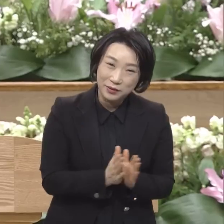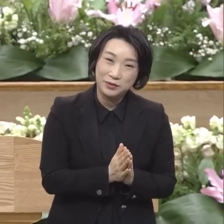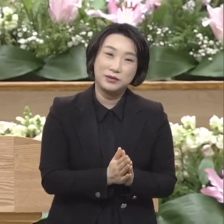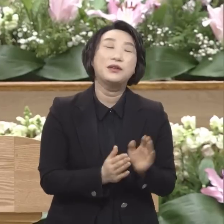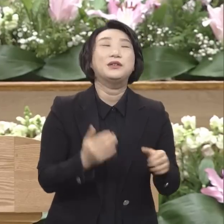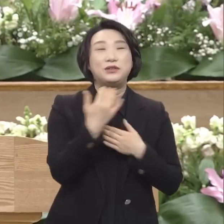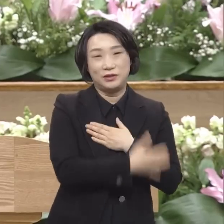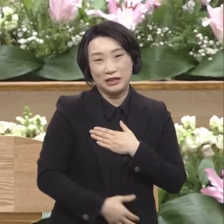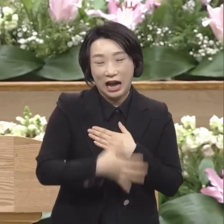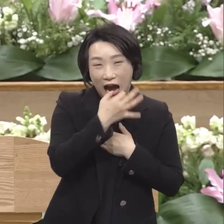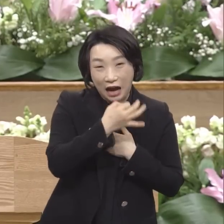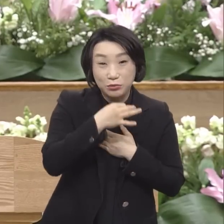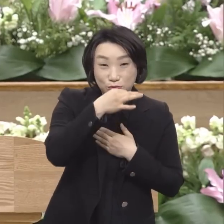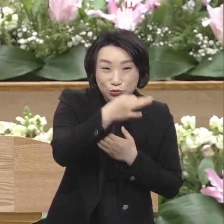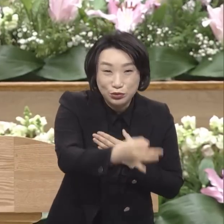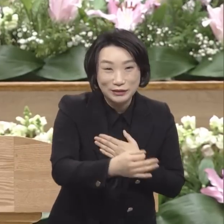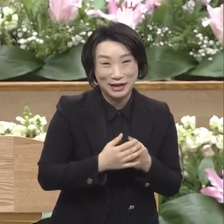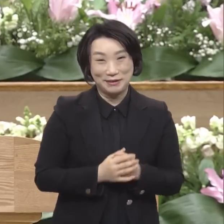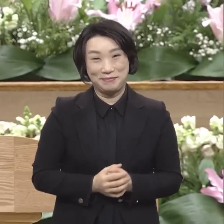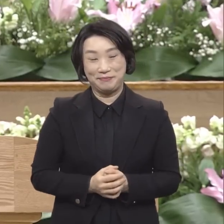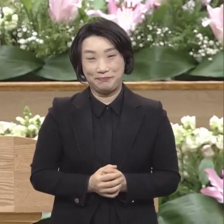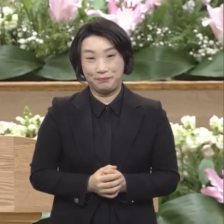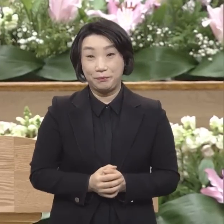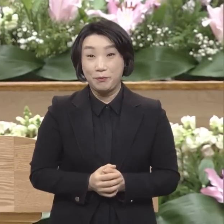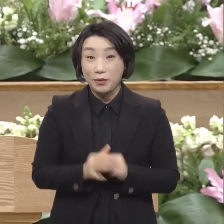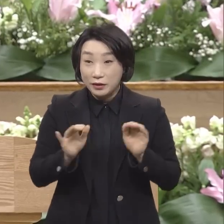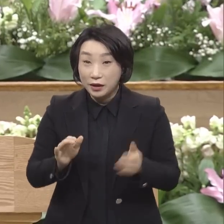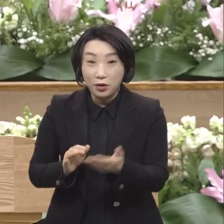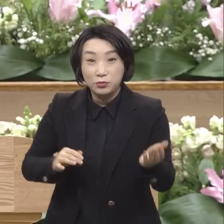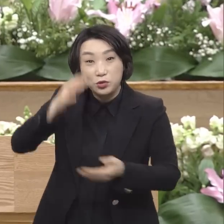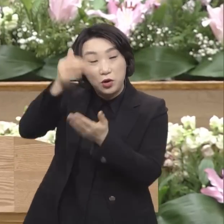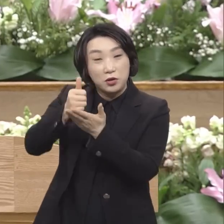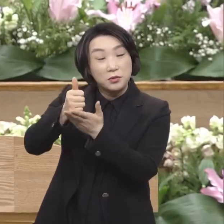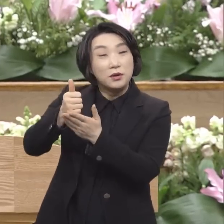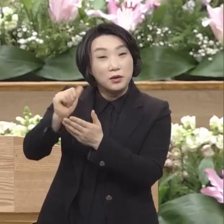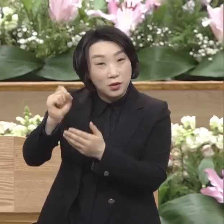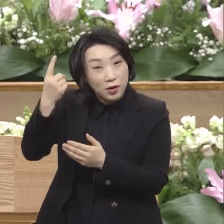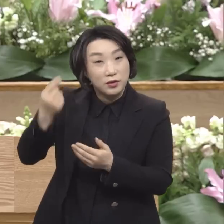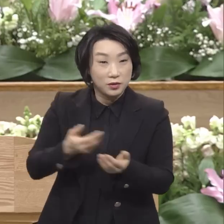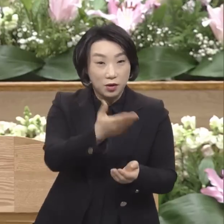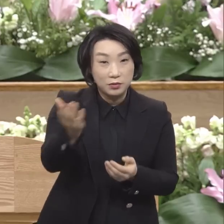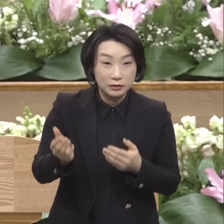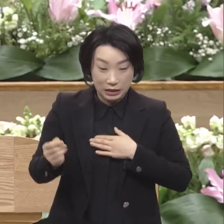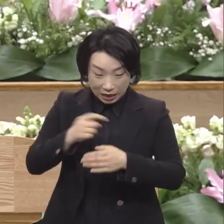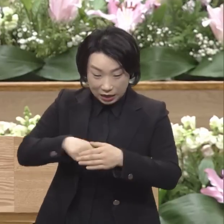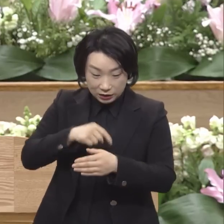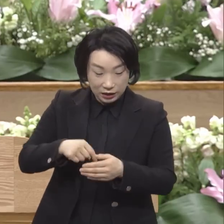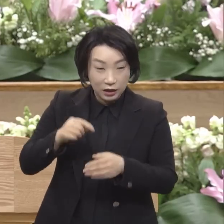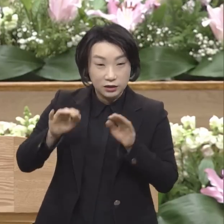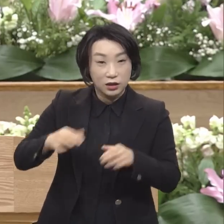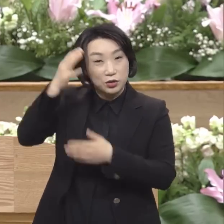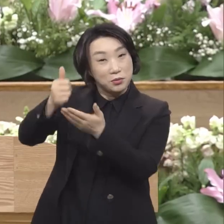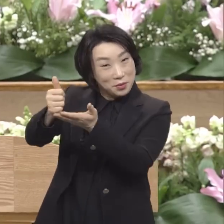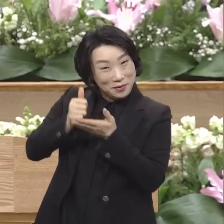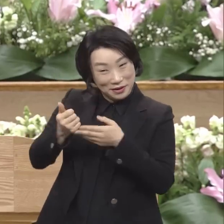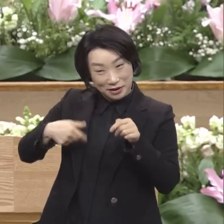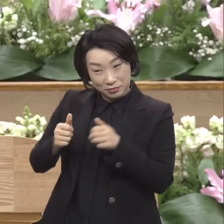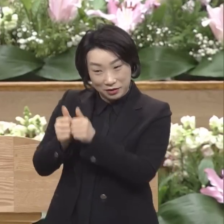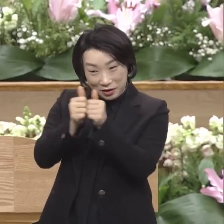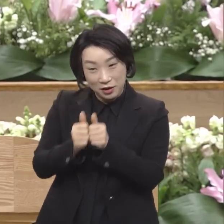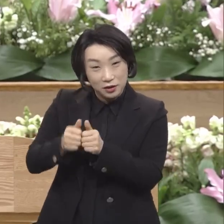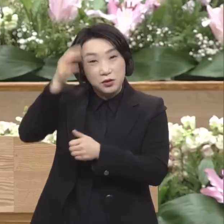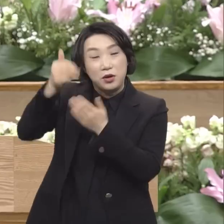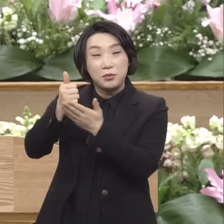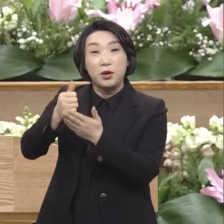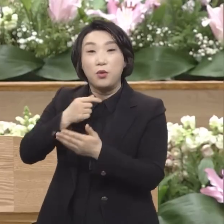다 육체의 욕심인데 근데 성령을 통해서 내 안에 성령이 계셔서